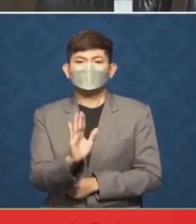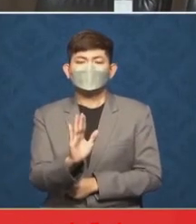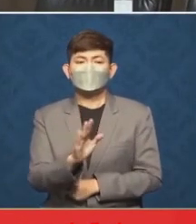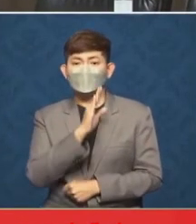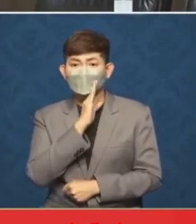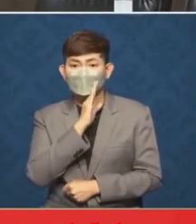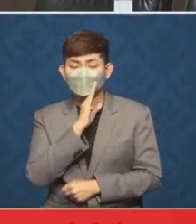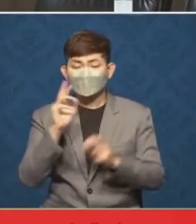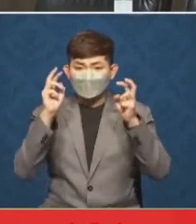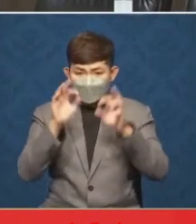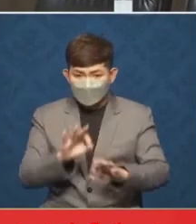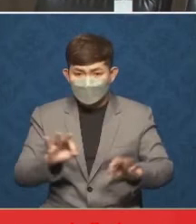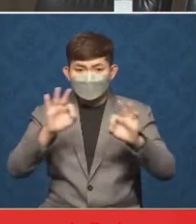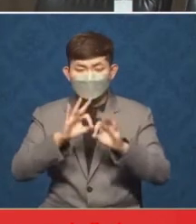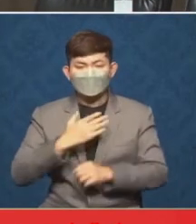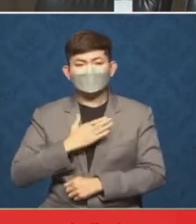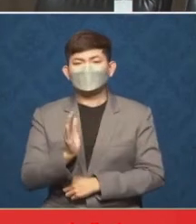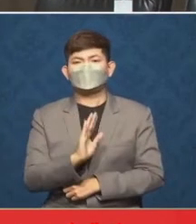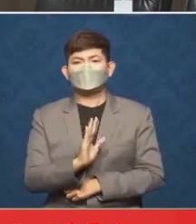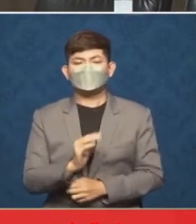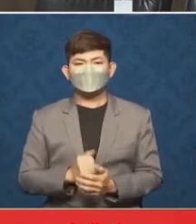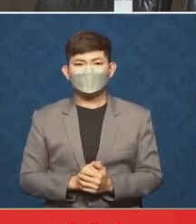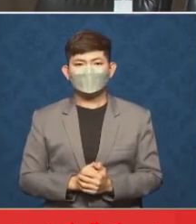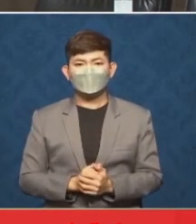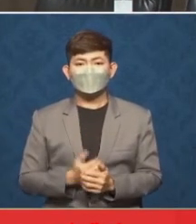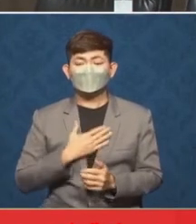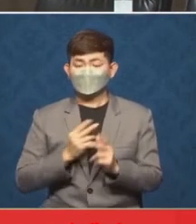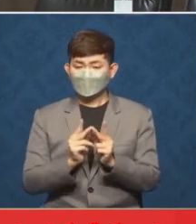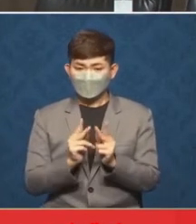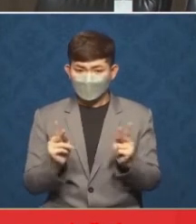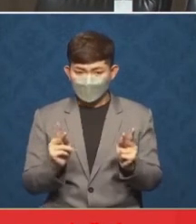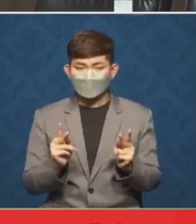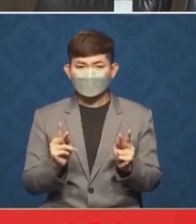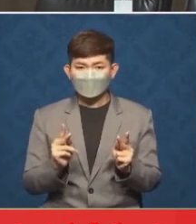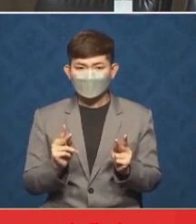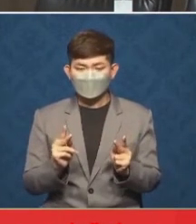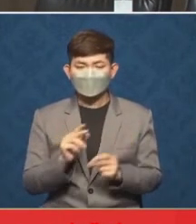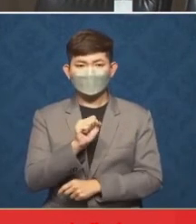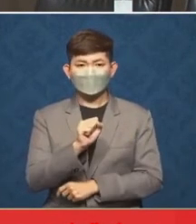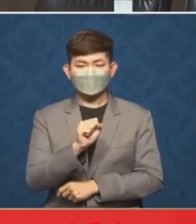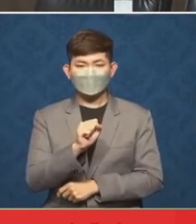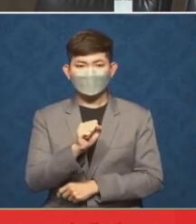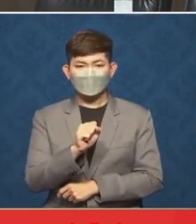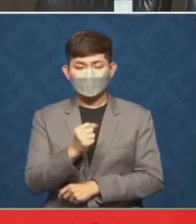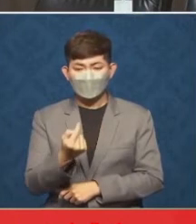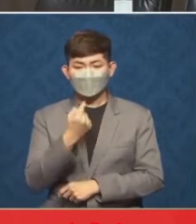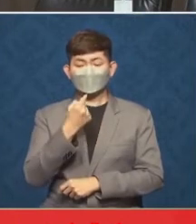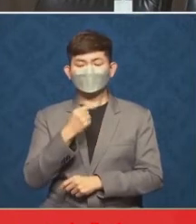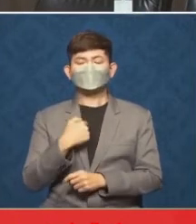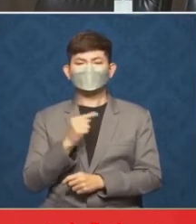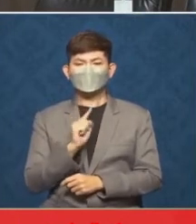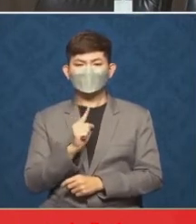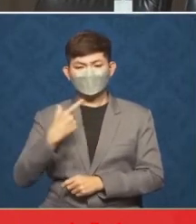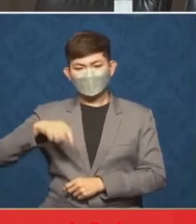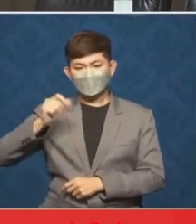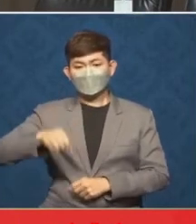ป็นเรื่องที่สำคัญขนาดนี้ผมเป็นกรรมธิการท้องถิ่นนะกรรมการสามัญเขามาร้องที่กรรมธิการร้องที่ศาลปกครอง